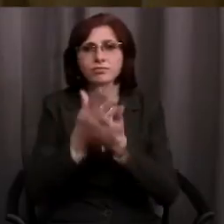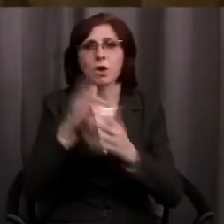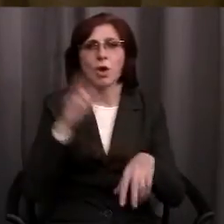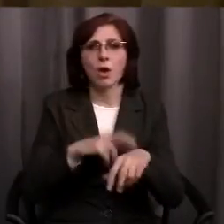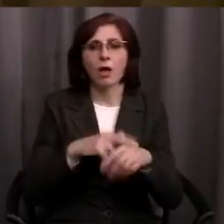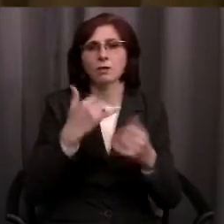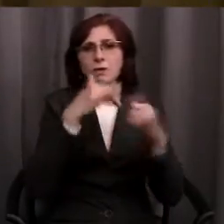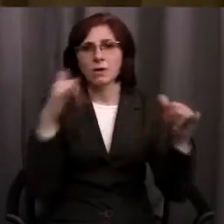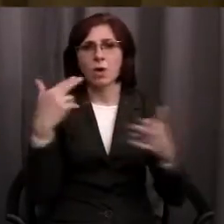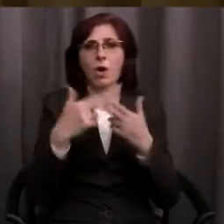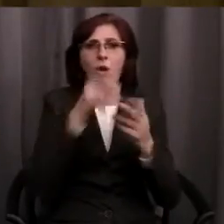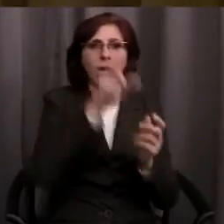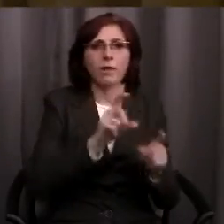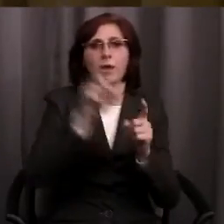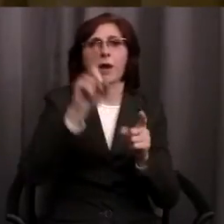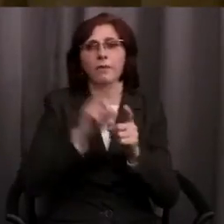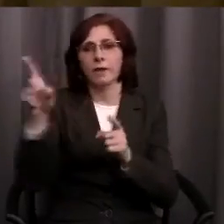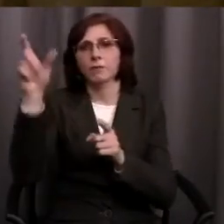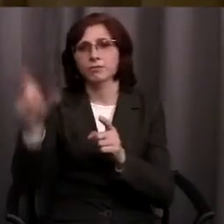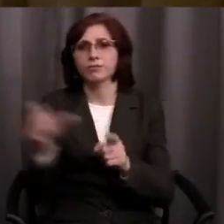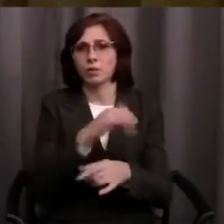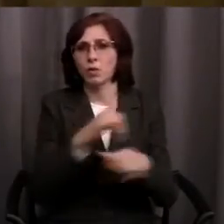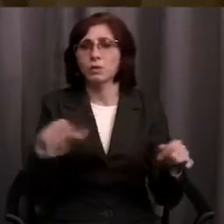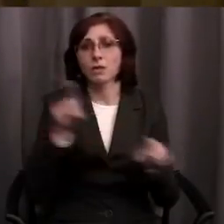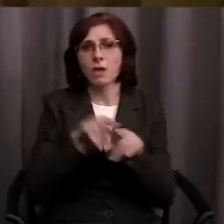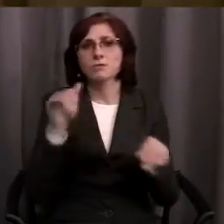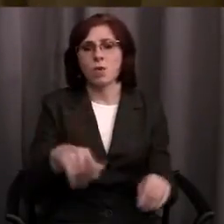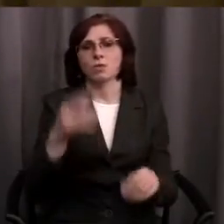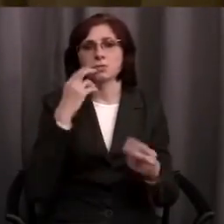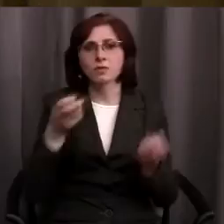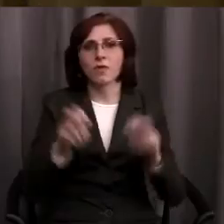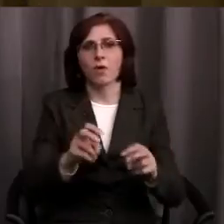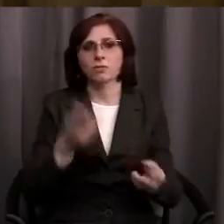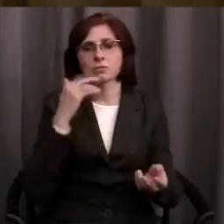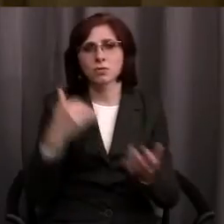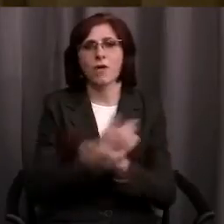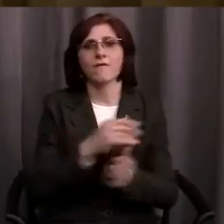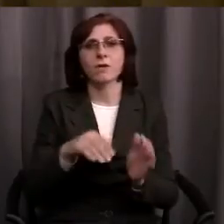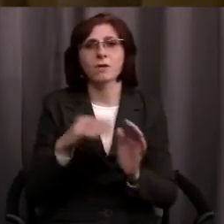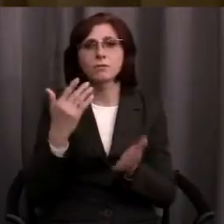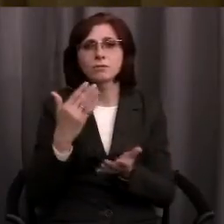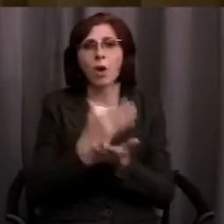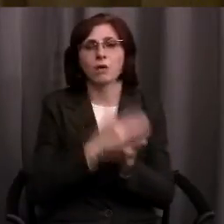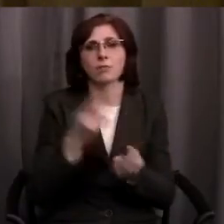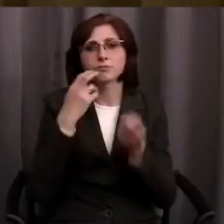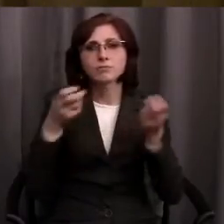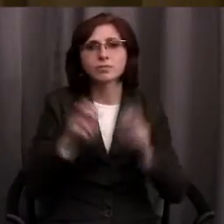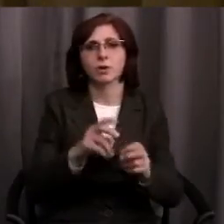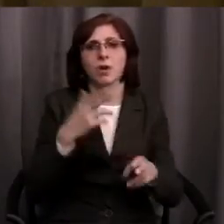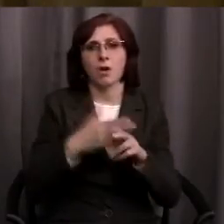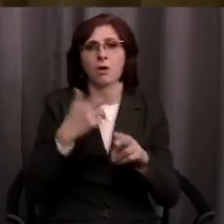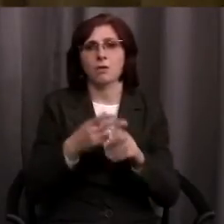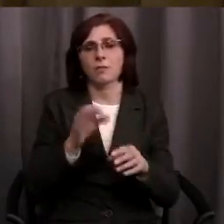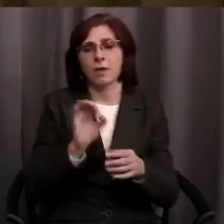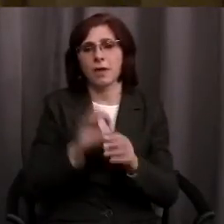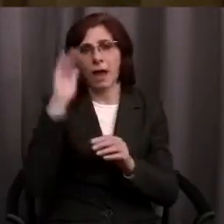to dlaczego nie można stworzyć takiego programu dotyczącego leczenia choroby Alzheimera? I tutaj też no,